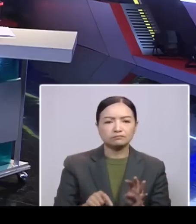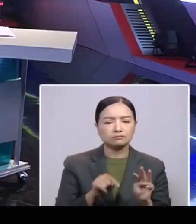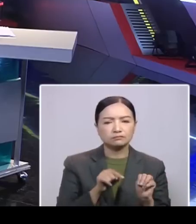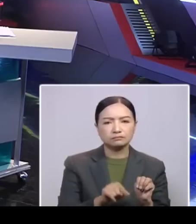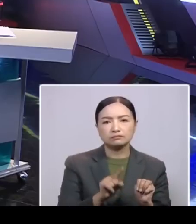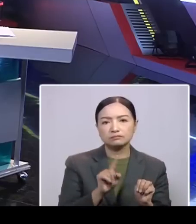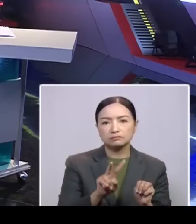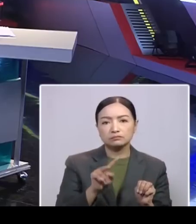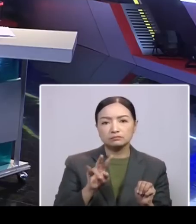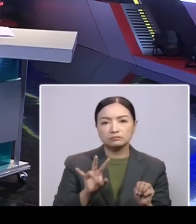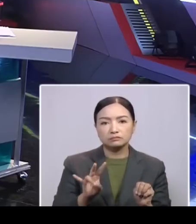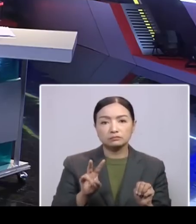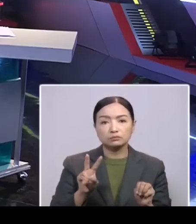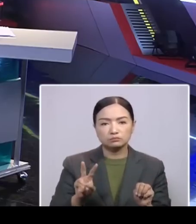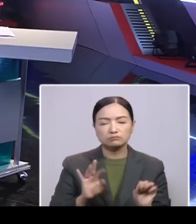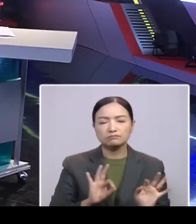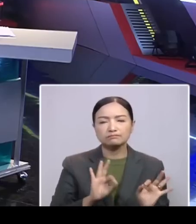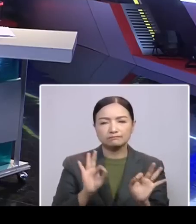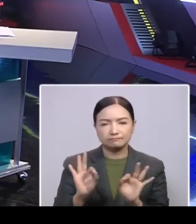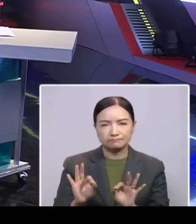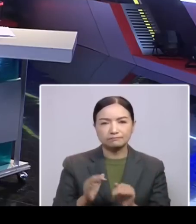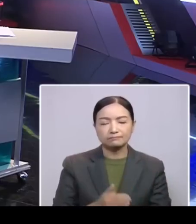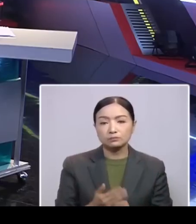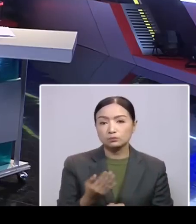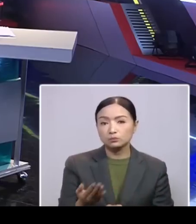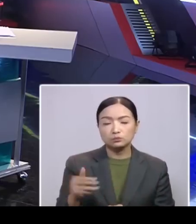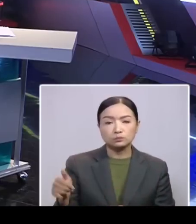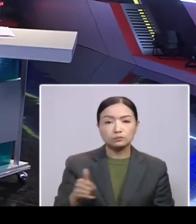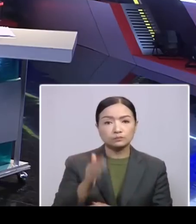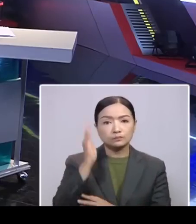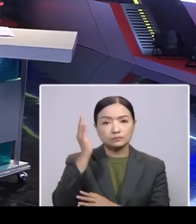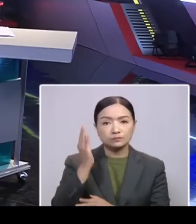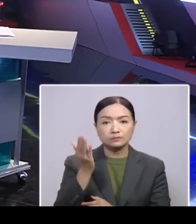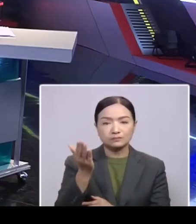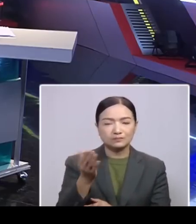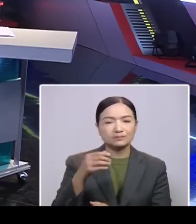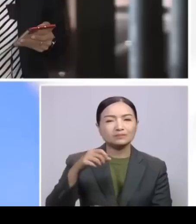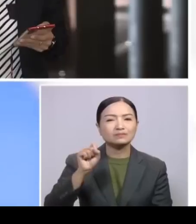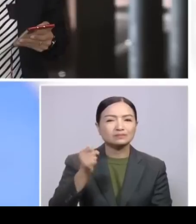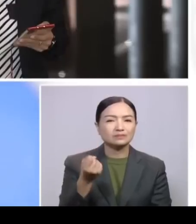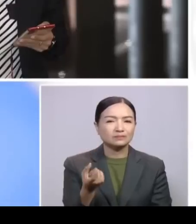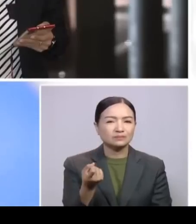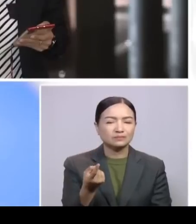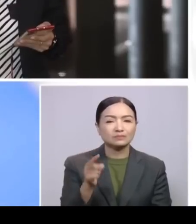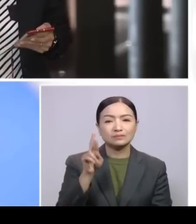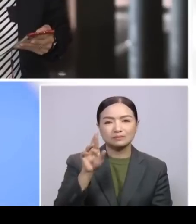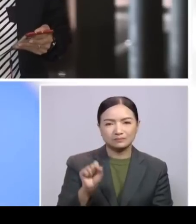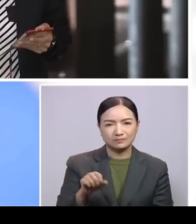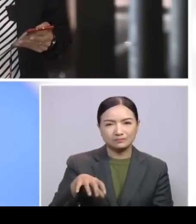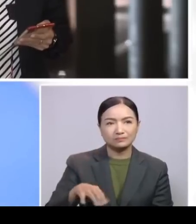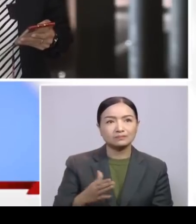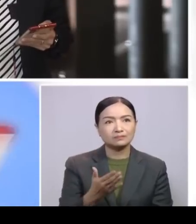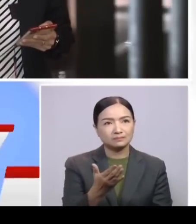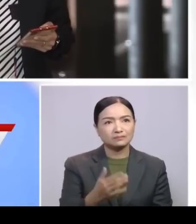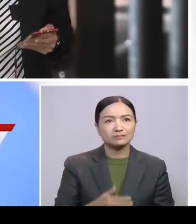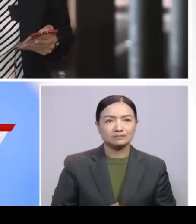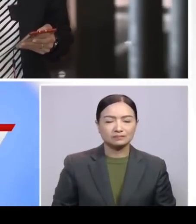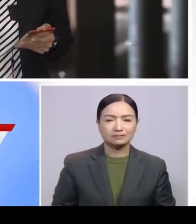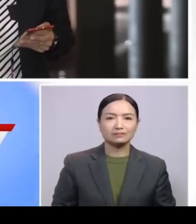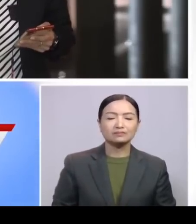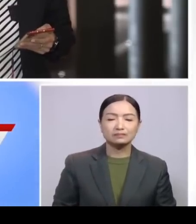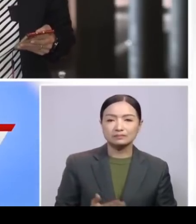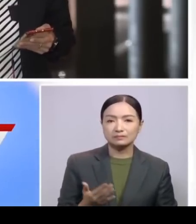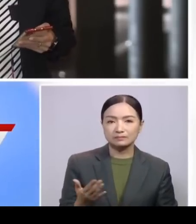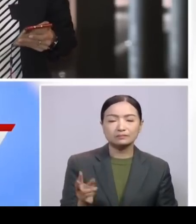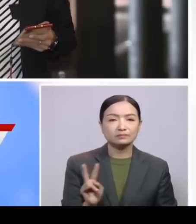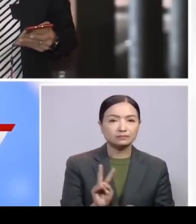ก่อนนะคะเราไปติดตามรายละเอียดที่เกิดขึ้นทั้งหมดกับคุณบุษยาอุ้ยเจริญรายงานสดจากรัฐสภาค่ะ ค่ะคุณกุลธิดาและคุณสุตาคะ